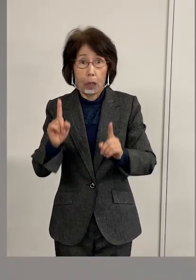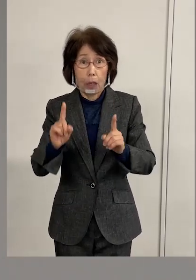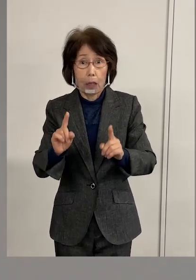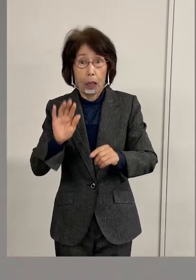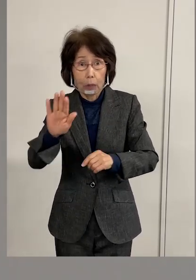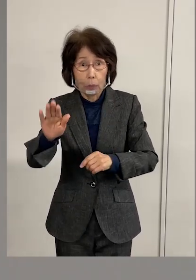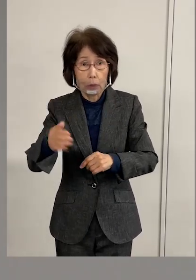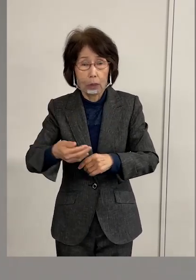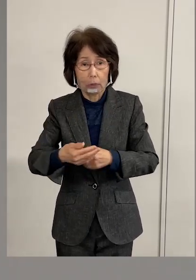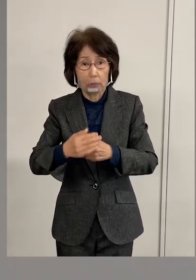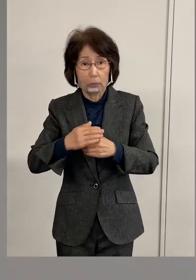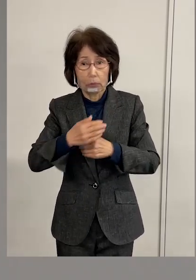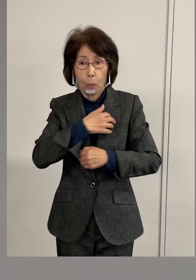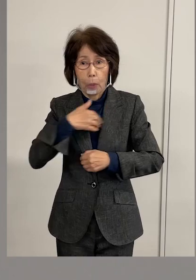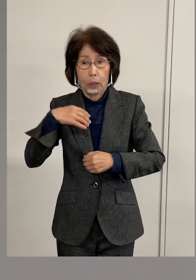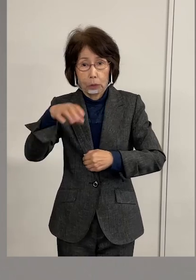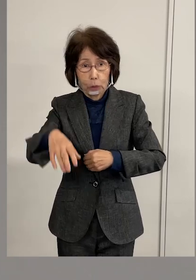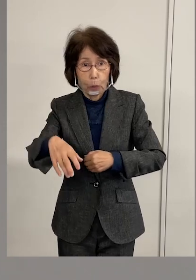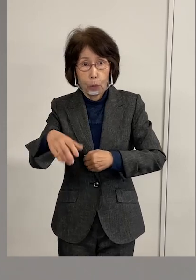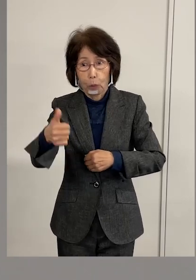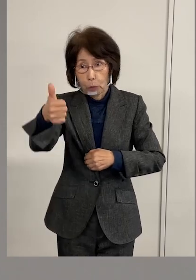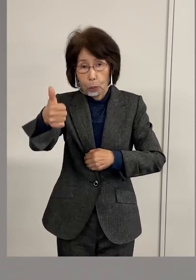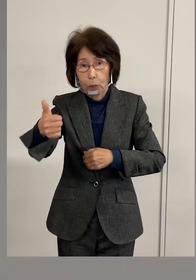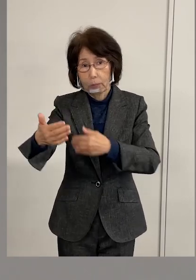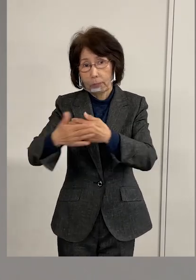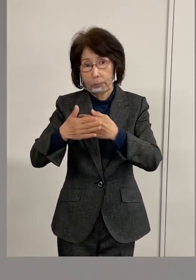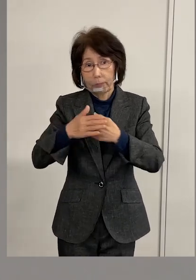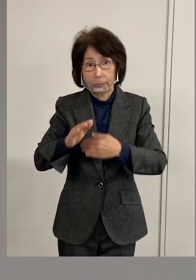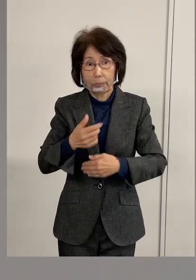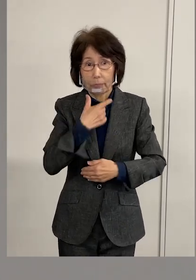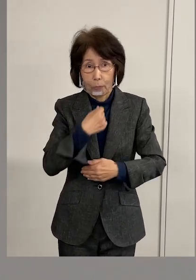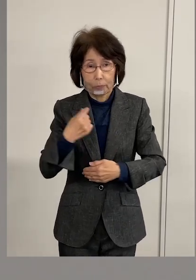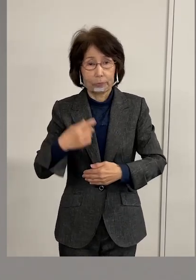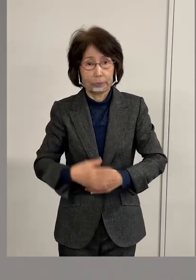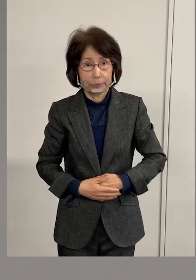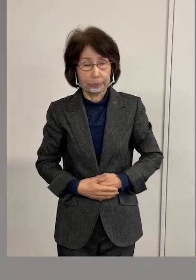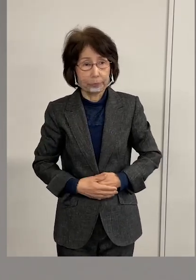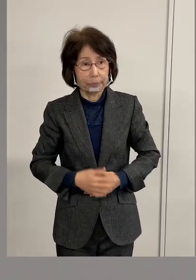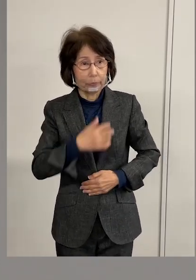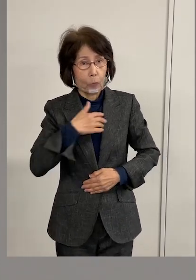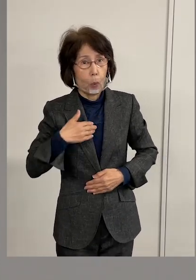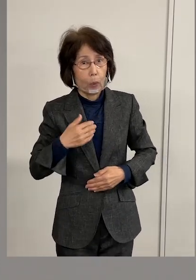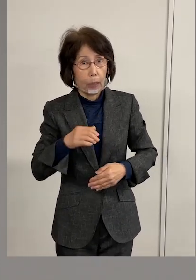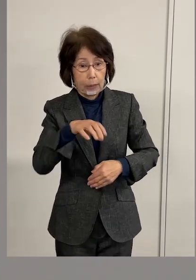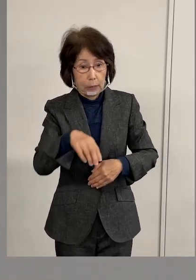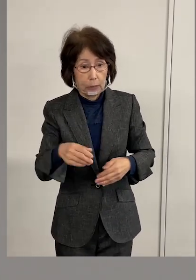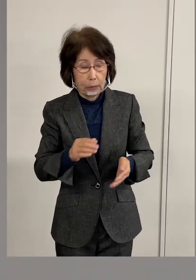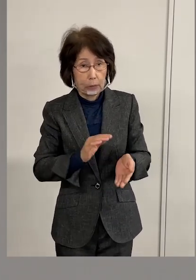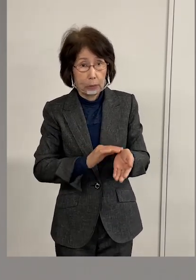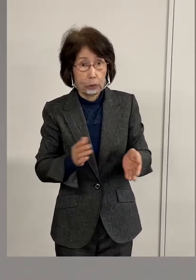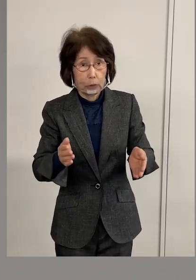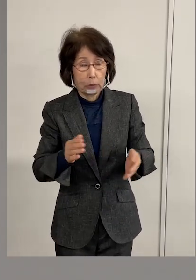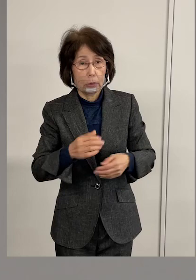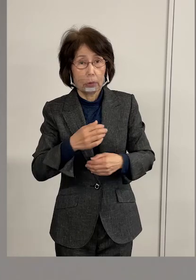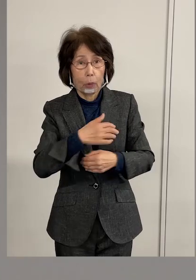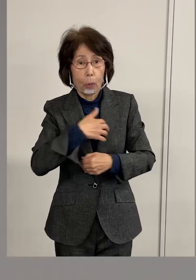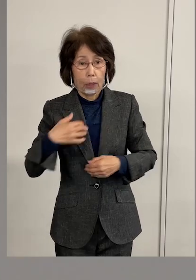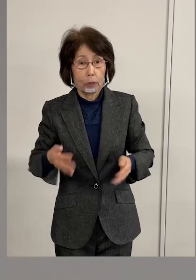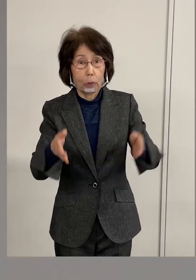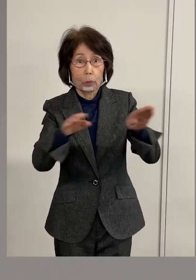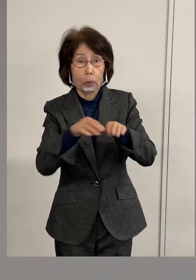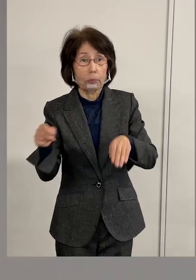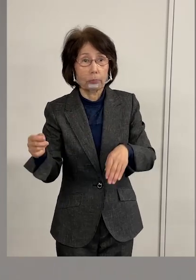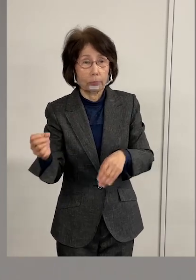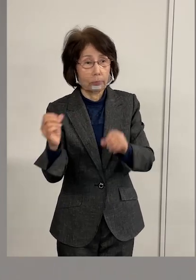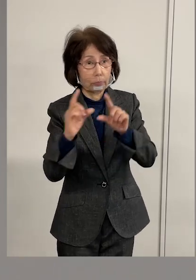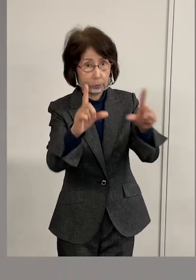補足していただいたらと思います。 はい、厚生保健所長です。市長のおっしゃったように、まあ、2類から